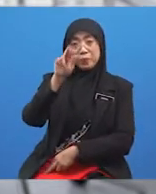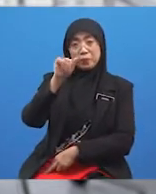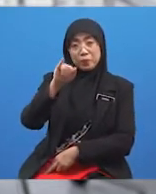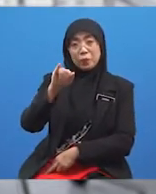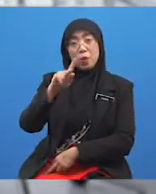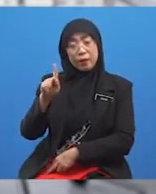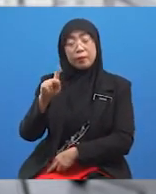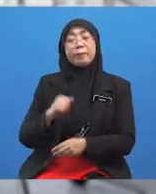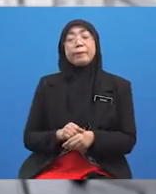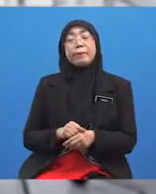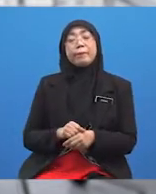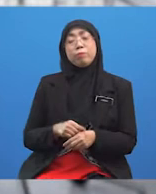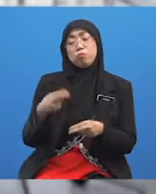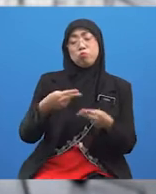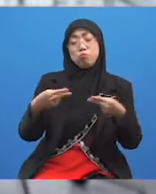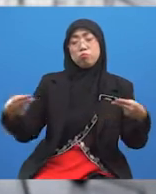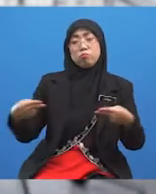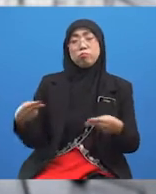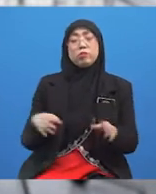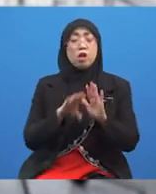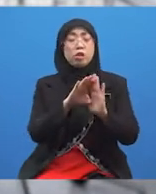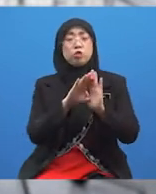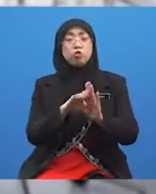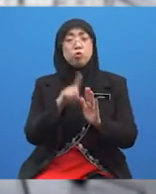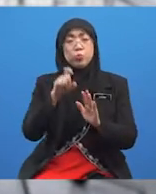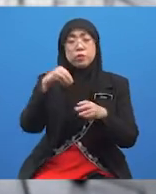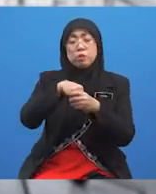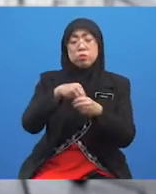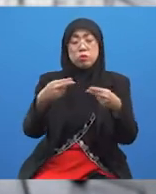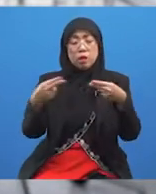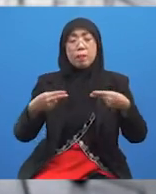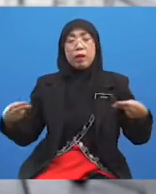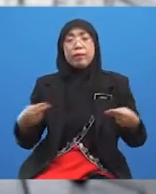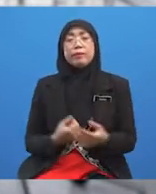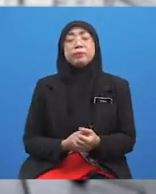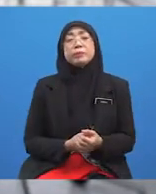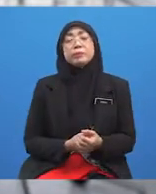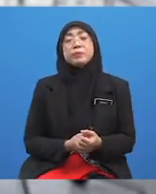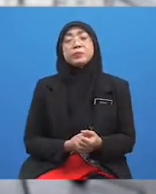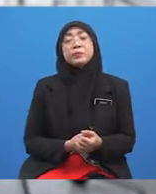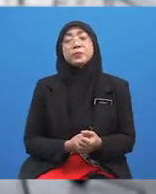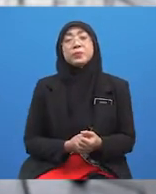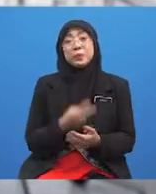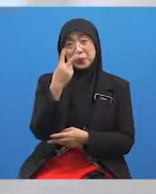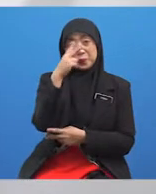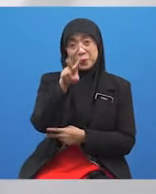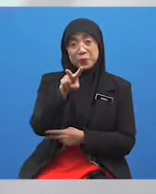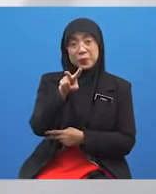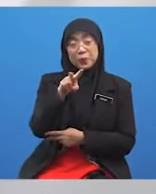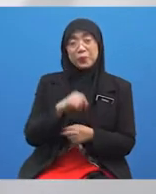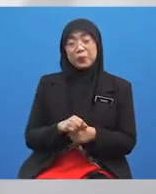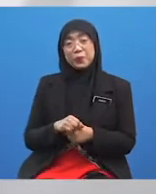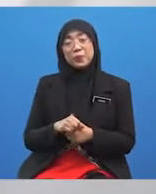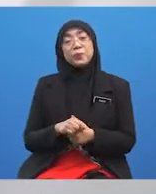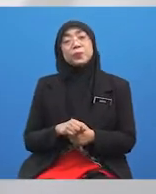ada fakta dan huraian juga contoh. Mari kita teruskan latihan. Lihat paparan.